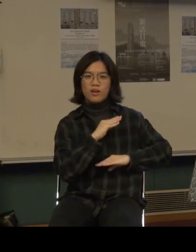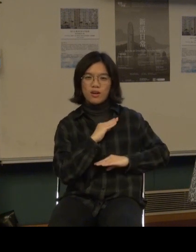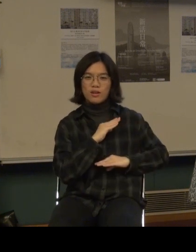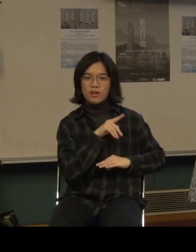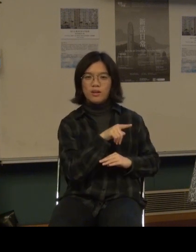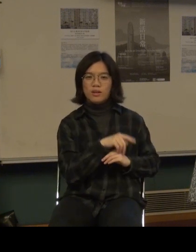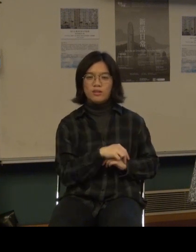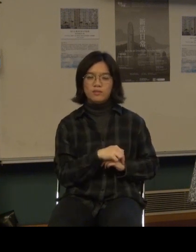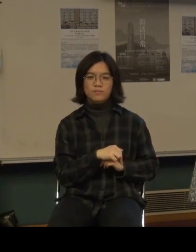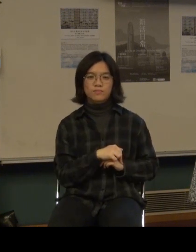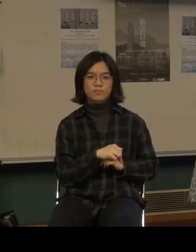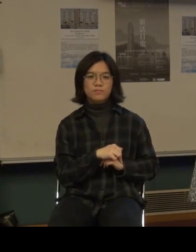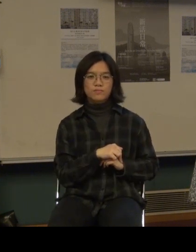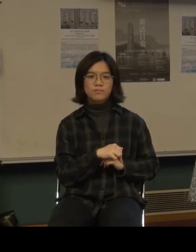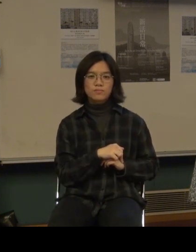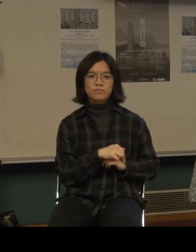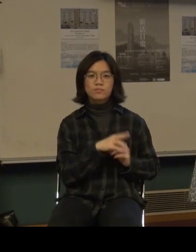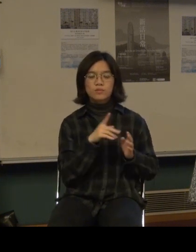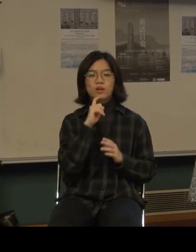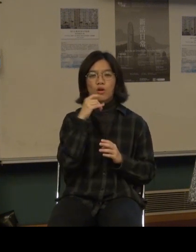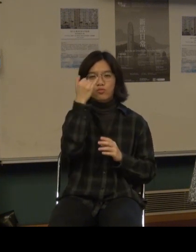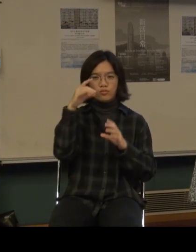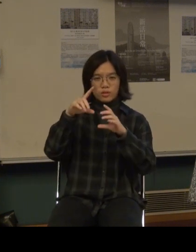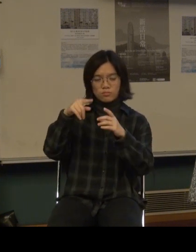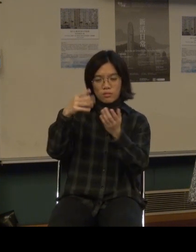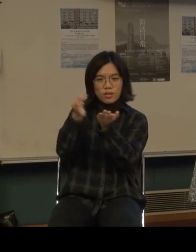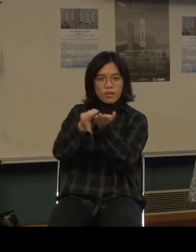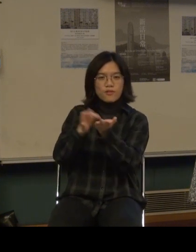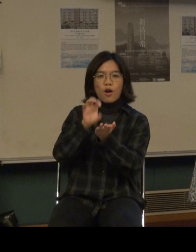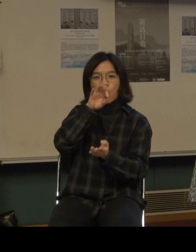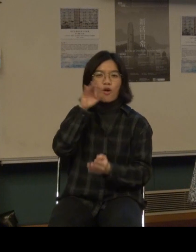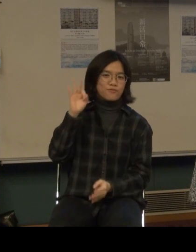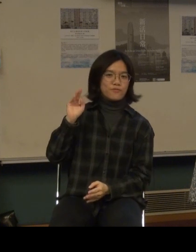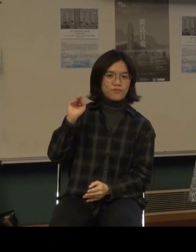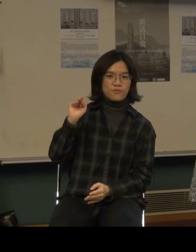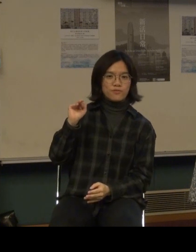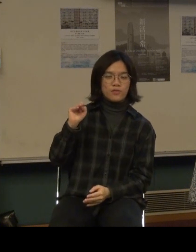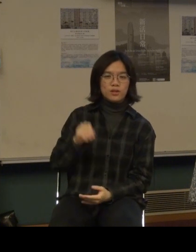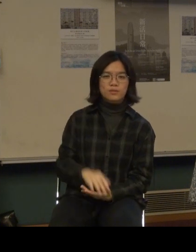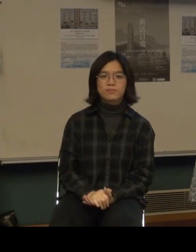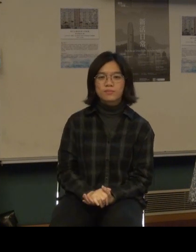動。在法語國家的地區，他們有這個 Art de Nouveau 的一個